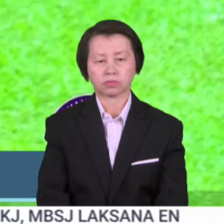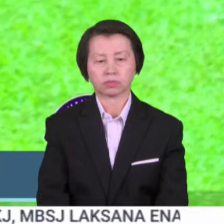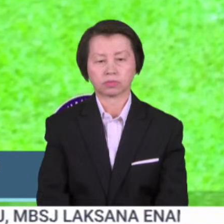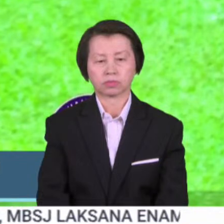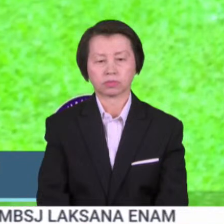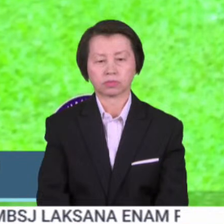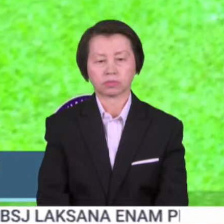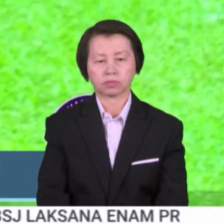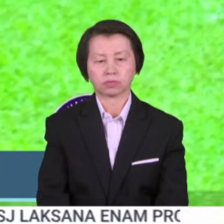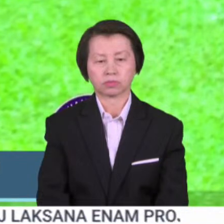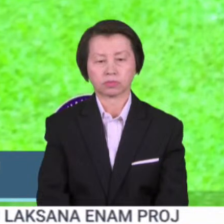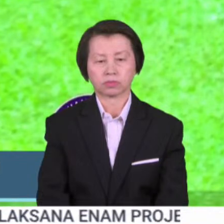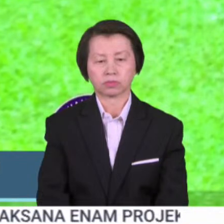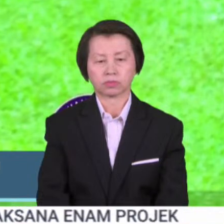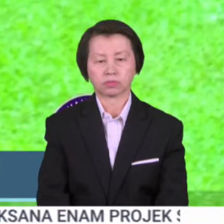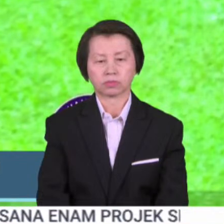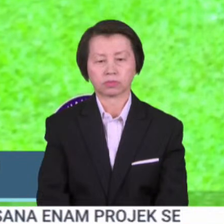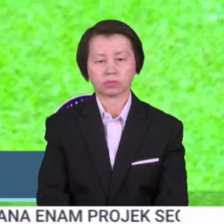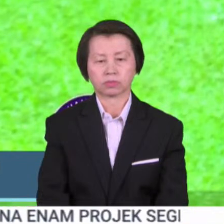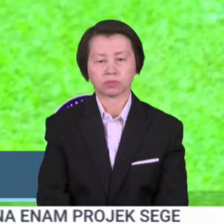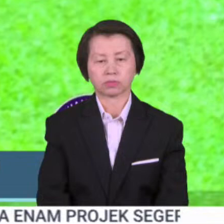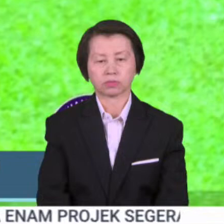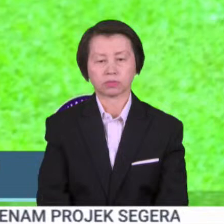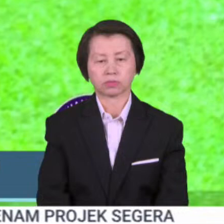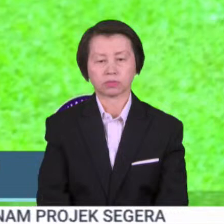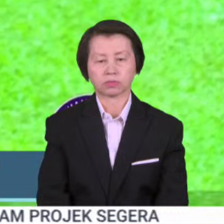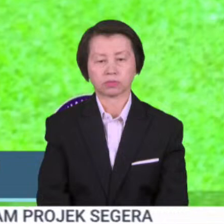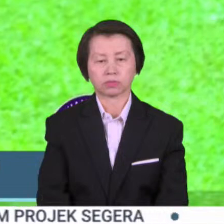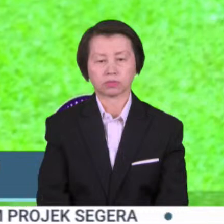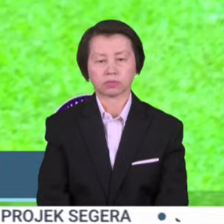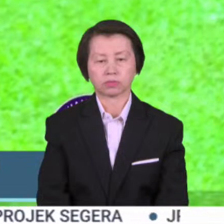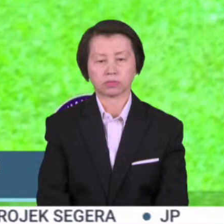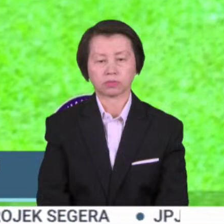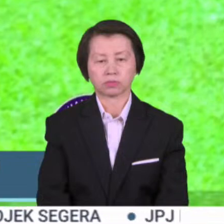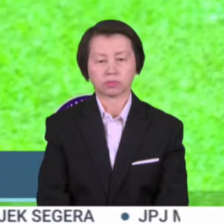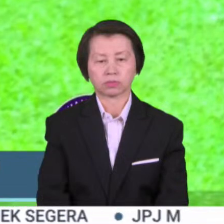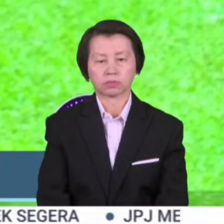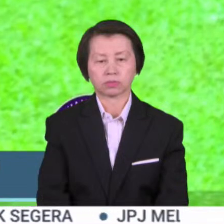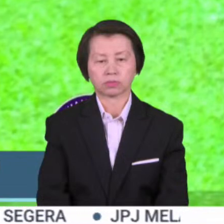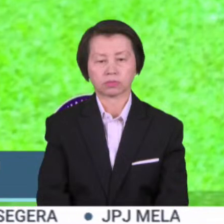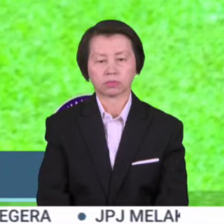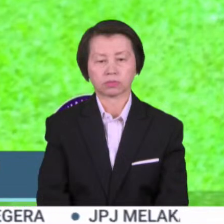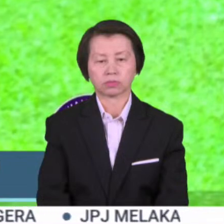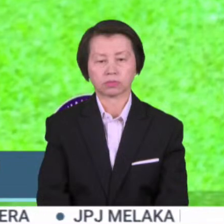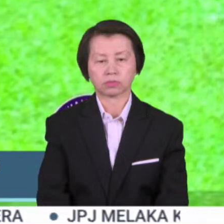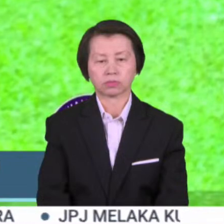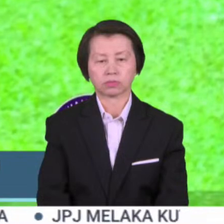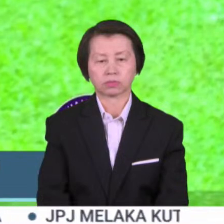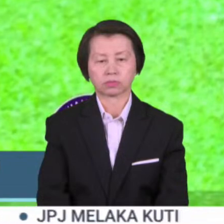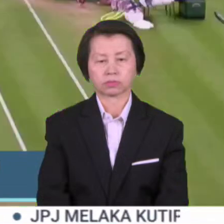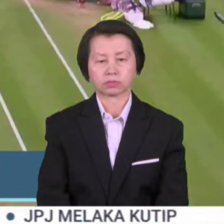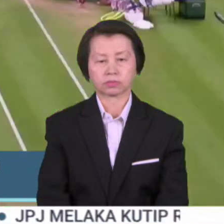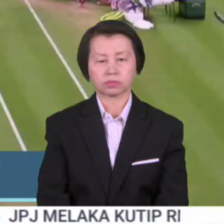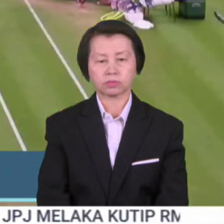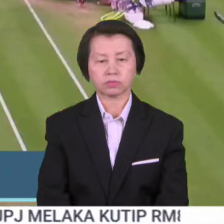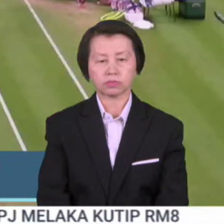sorprende para nada El haberle ganado a a Mateo De estar en unos cuartos y y Del